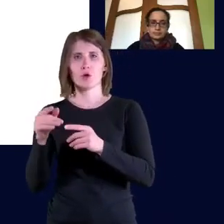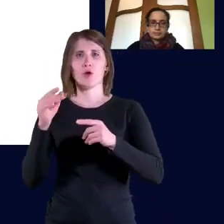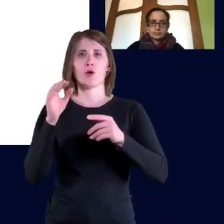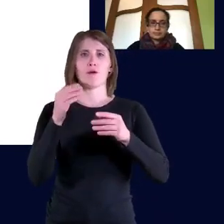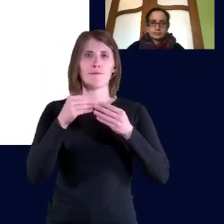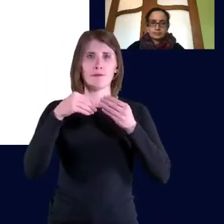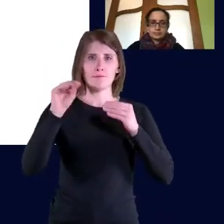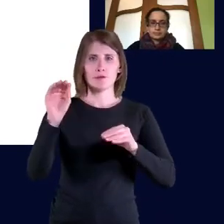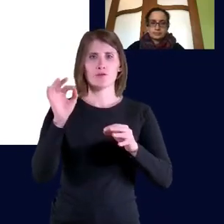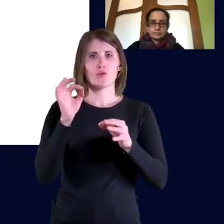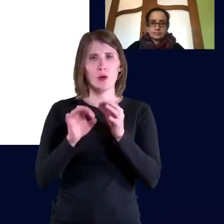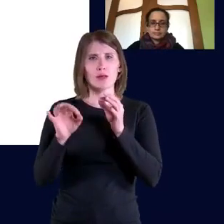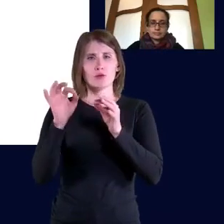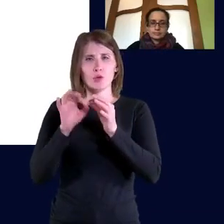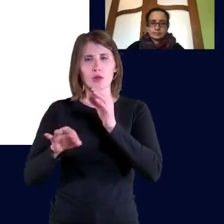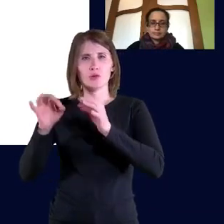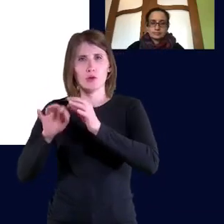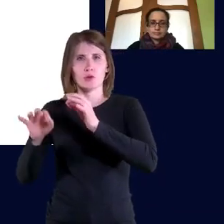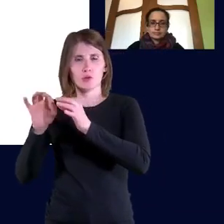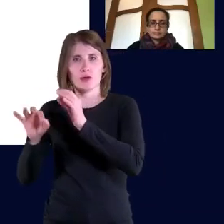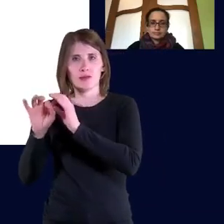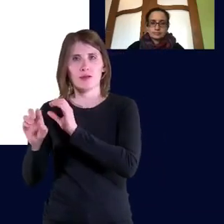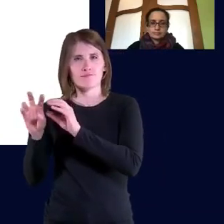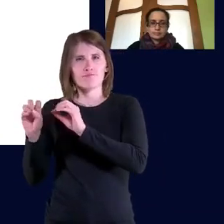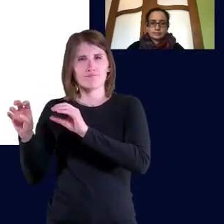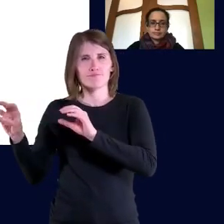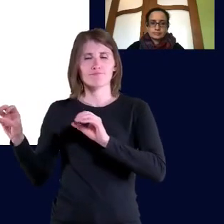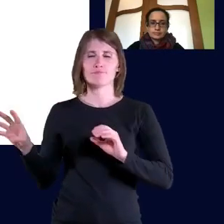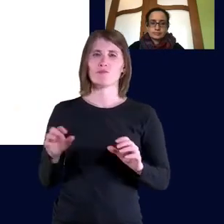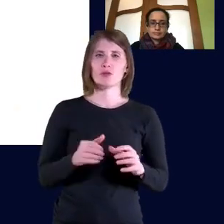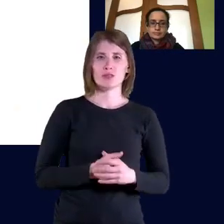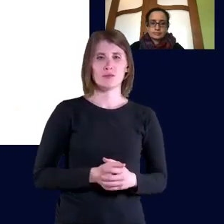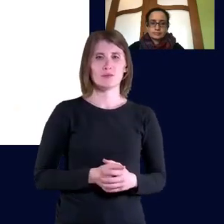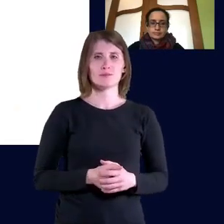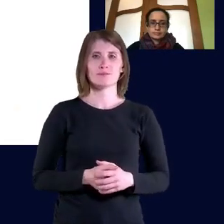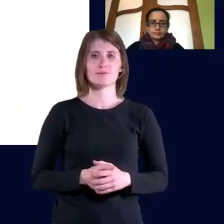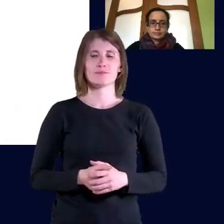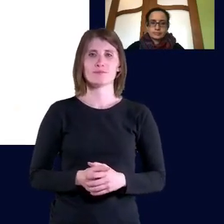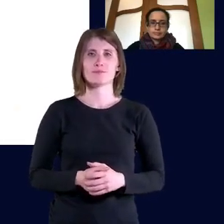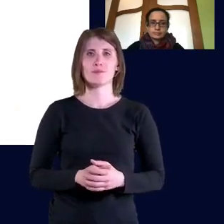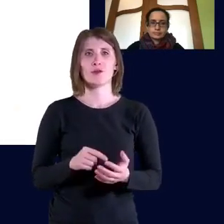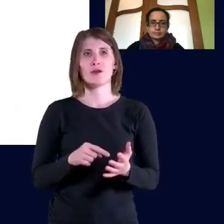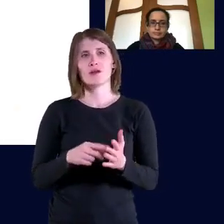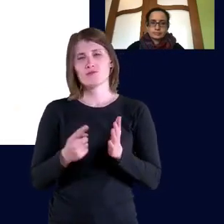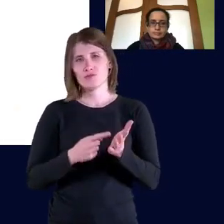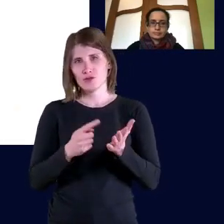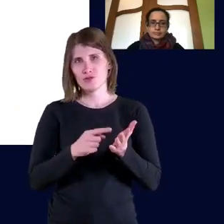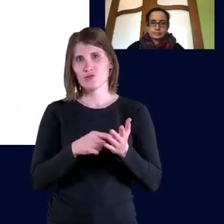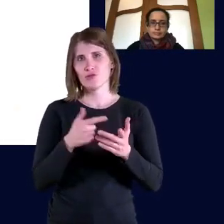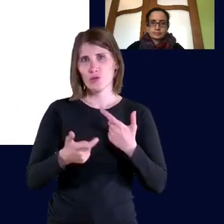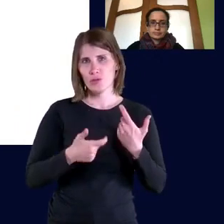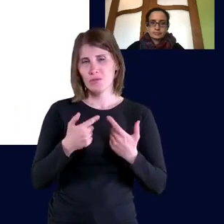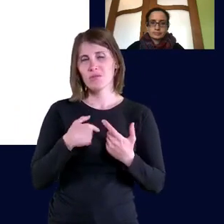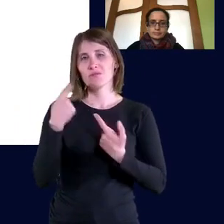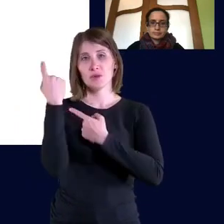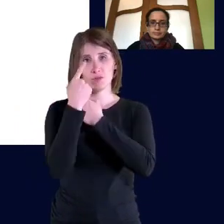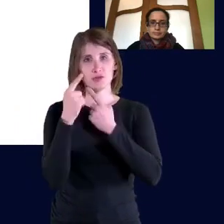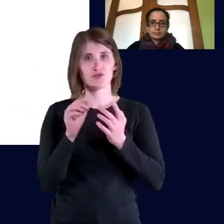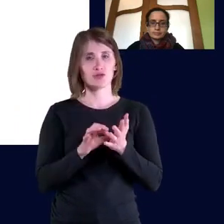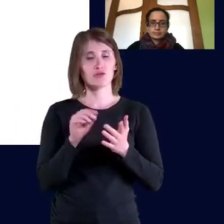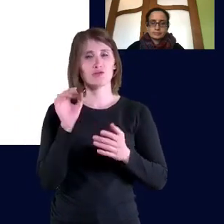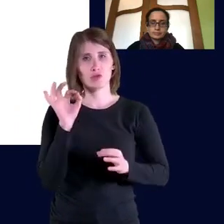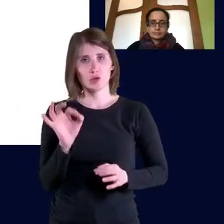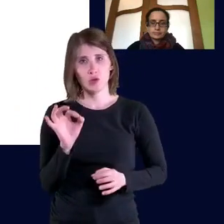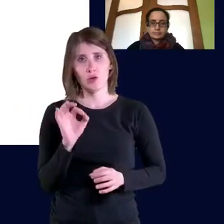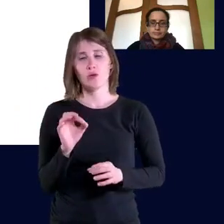opisu to zazwyczaj robiliśmy to w ten sposób i jest to wydaje nam się dobrą praktyką aby